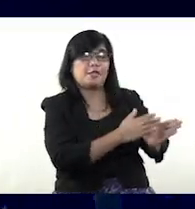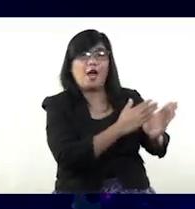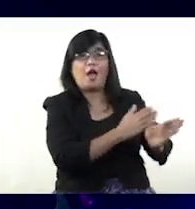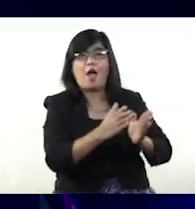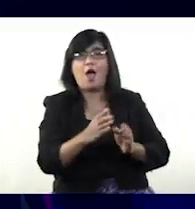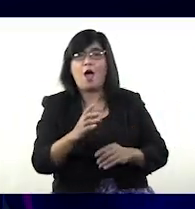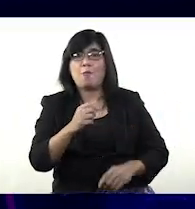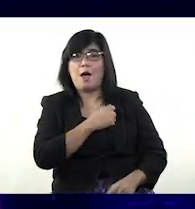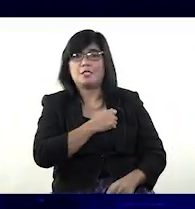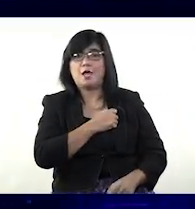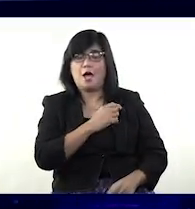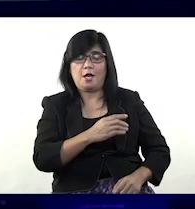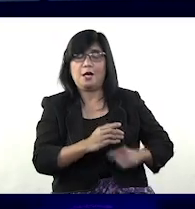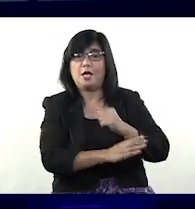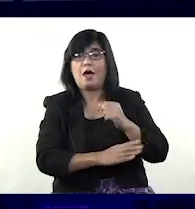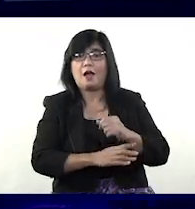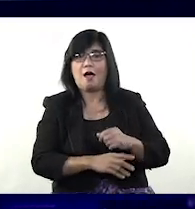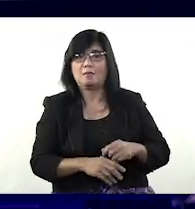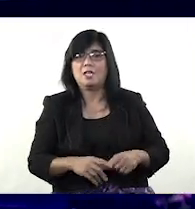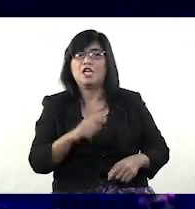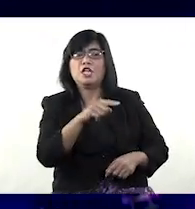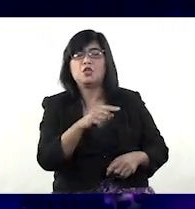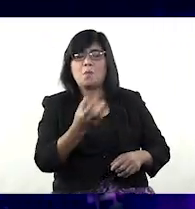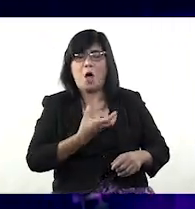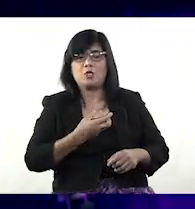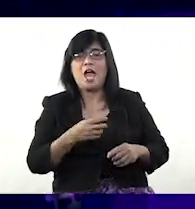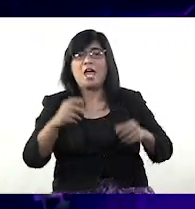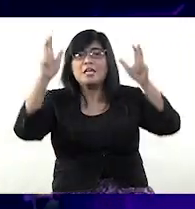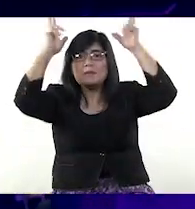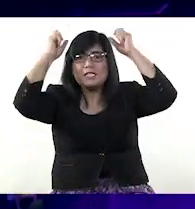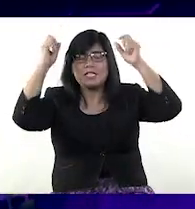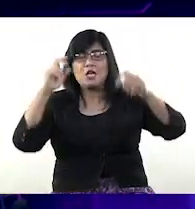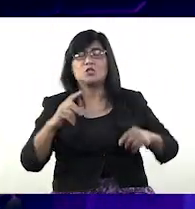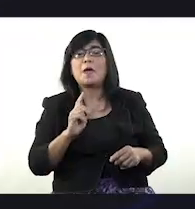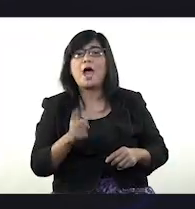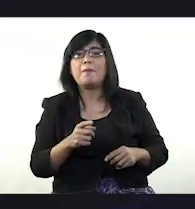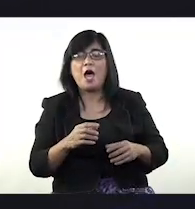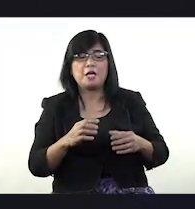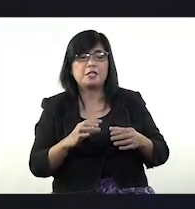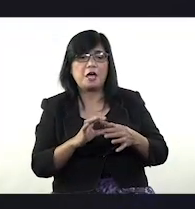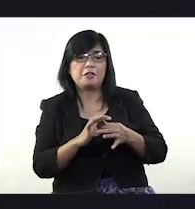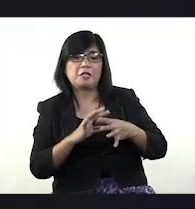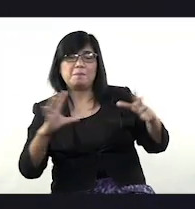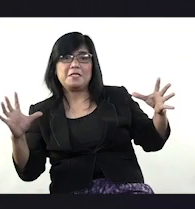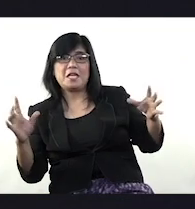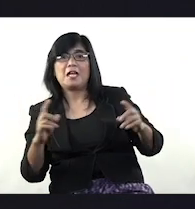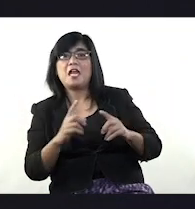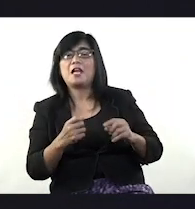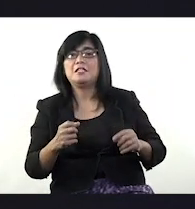iblis mau supaya kita terpisah supaya kita nggak ada beban tuh mendoakan pemerintah